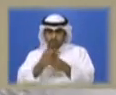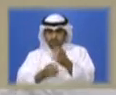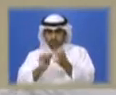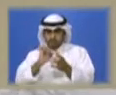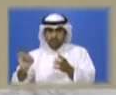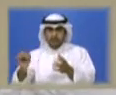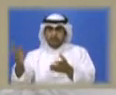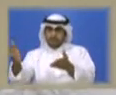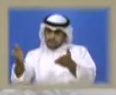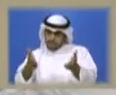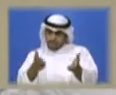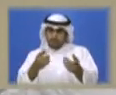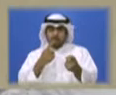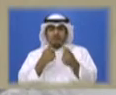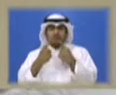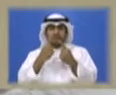تدريجيا.